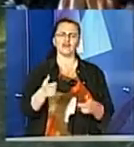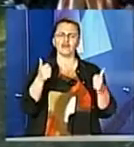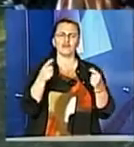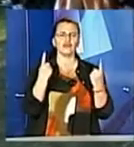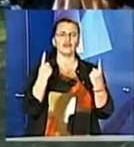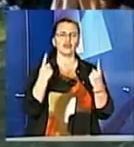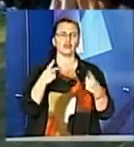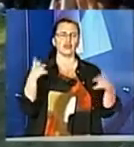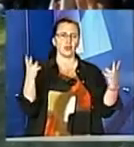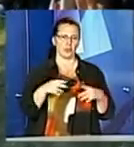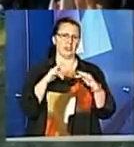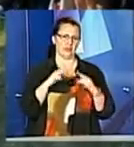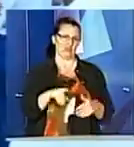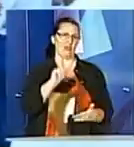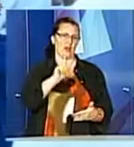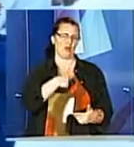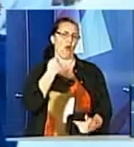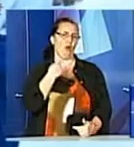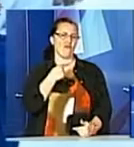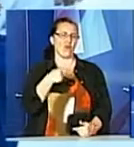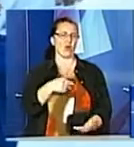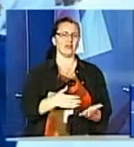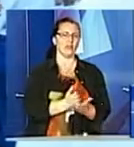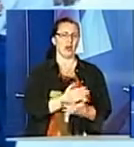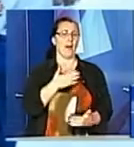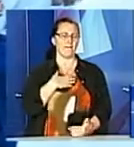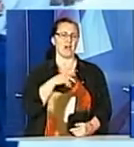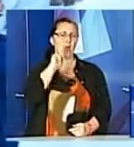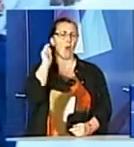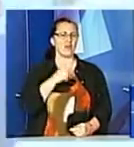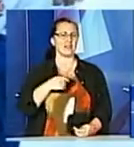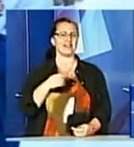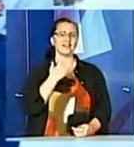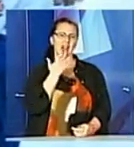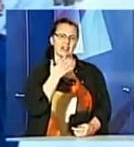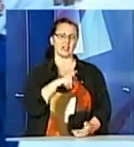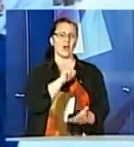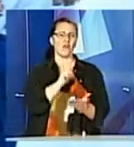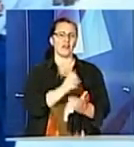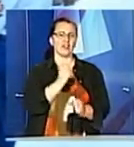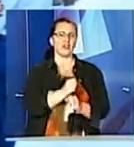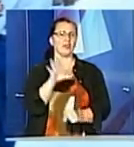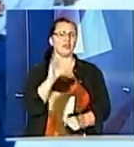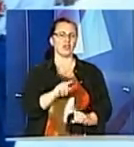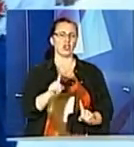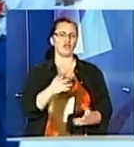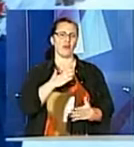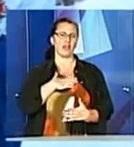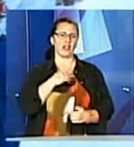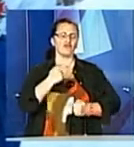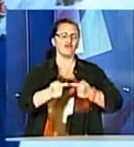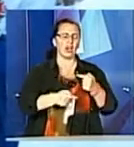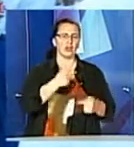дух патріотизму, переконаний політик. Ми українська нація, і ми повинні робити все для того, щоб наше майбутнє